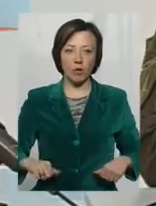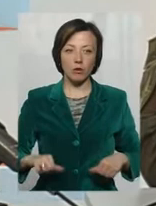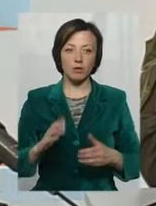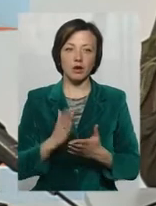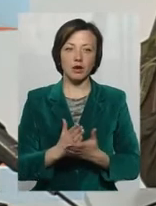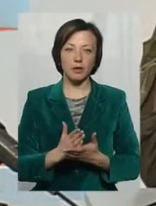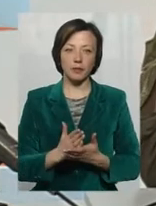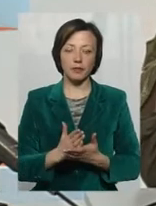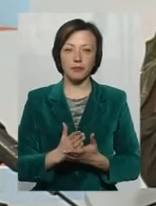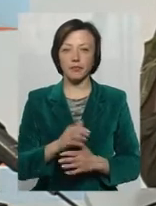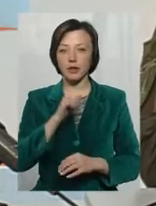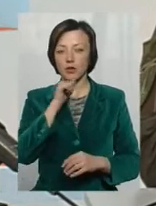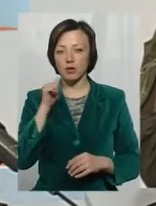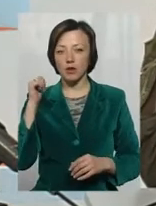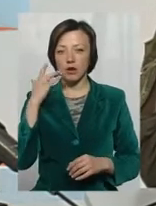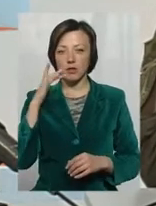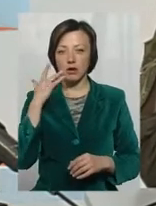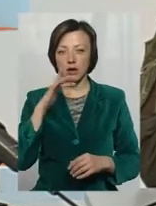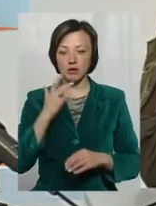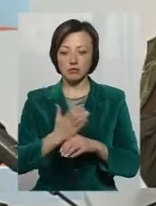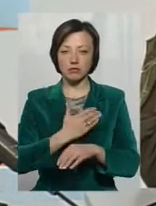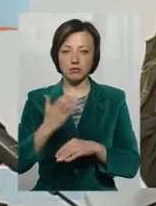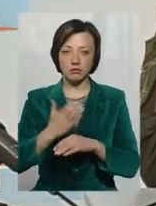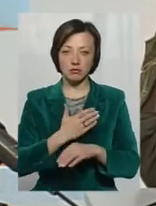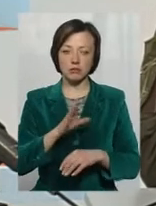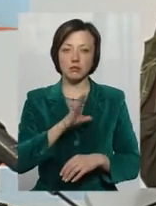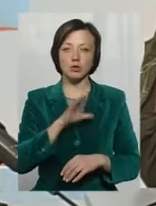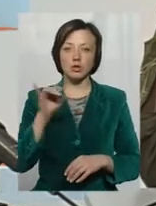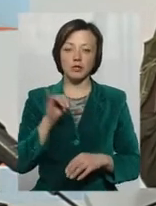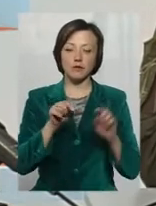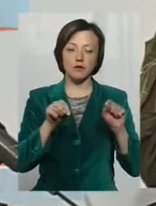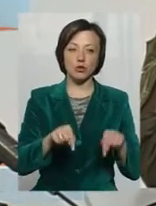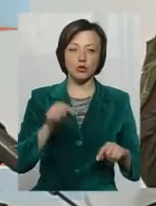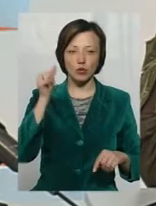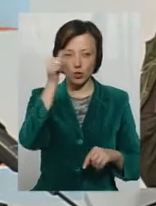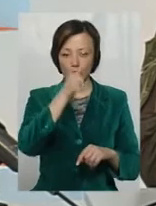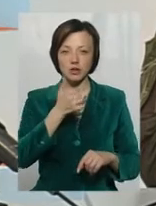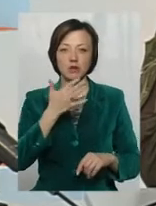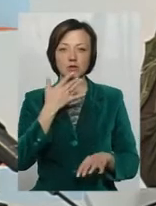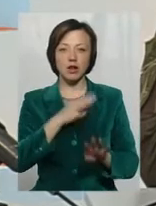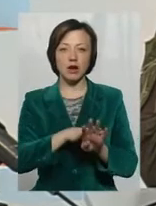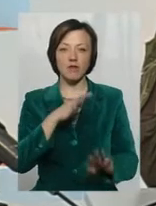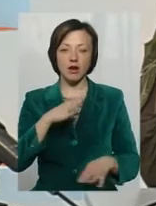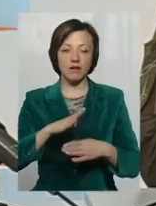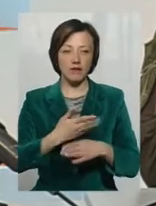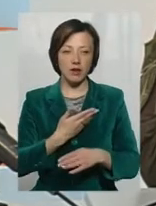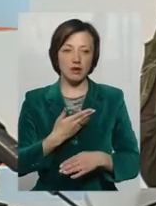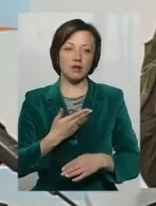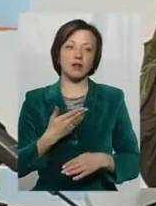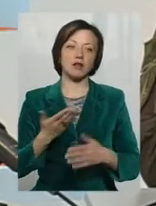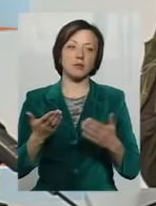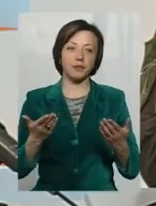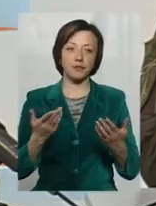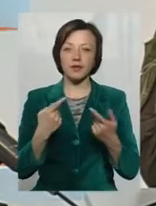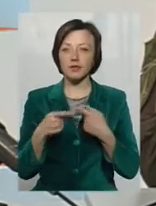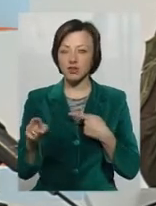нам в тому році і американська сторона поставляла, і то, що в цьому році Національна гвардія виділила. Будемо говорити, що в